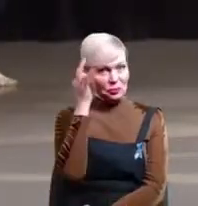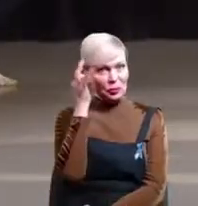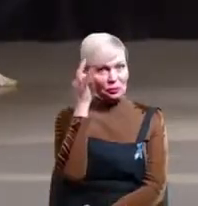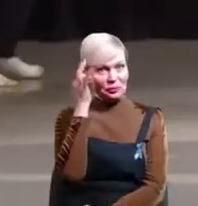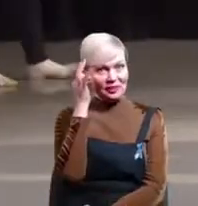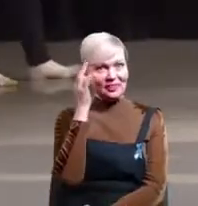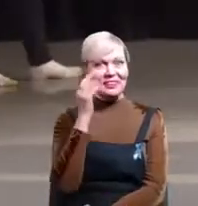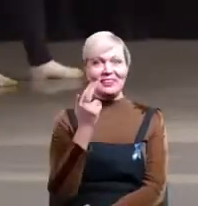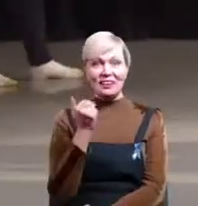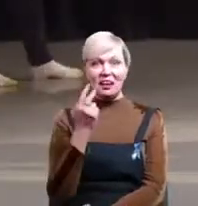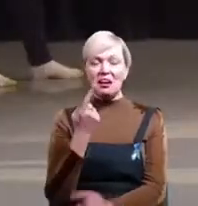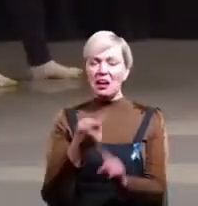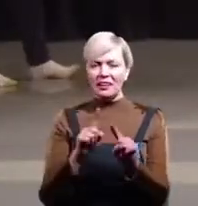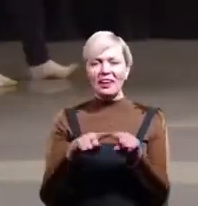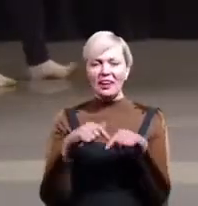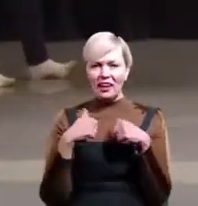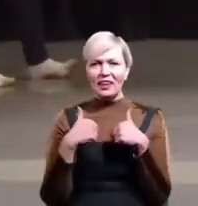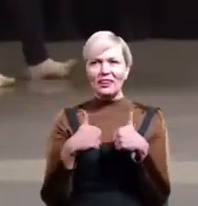Хорошо.